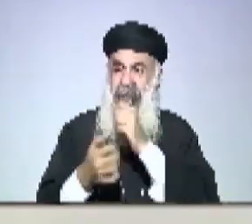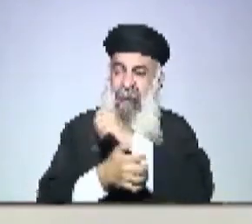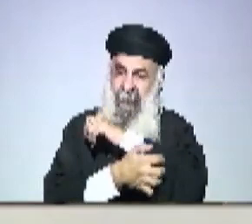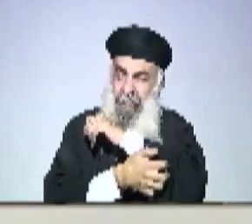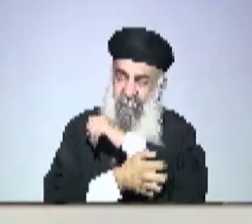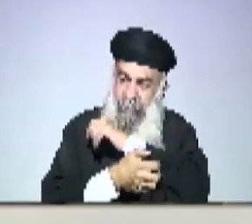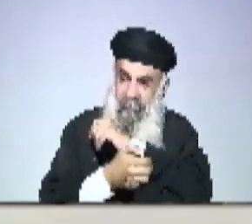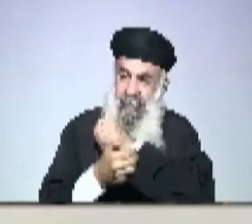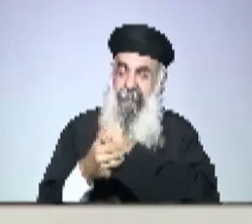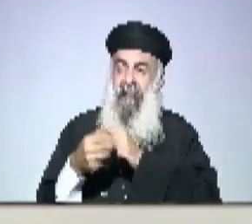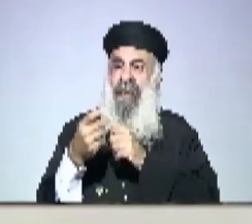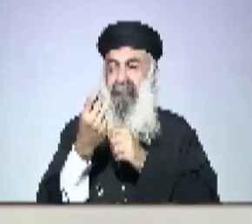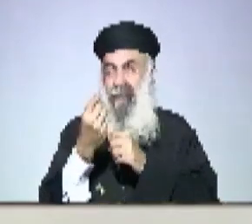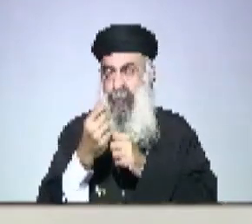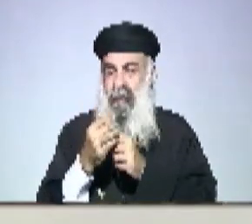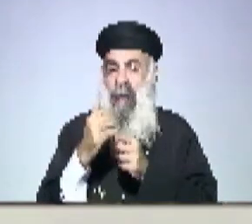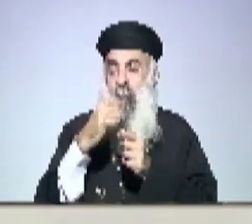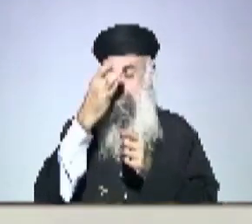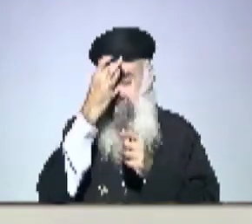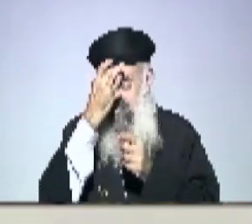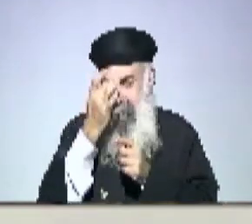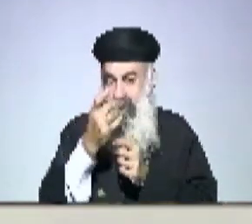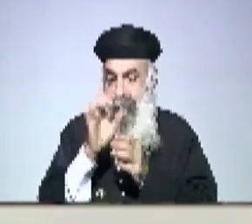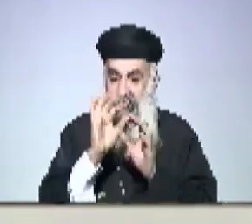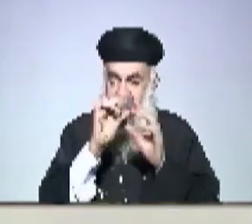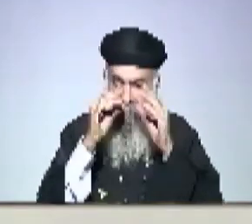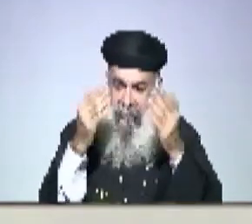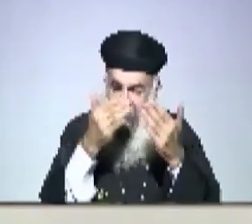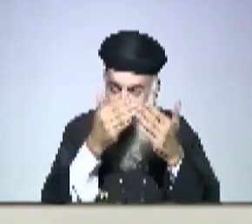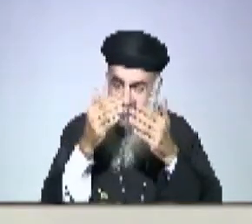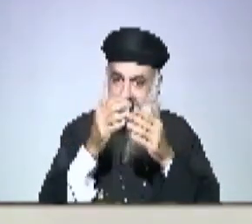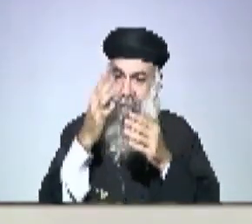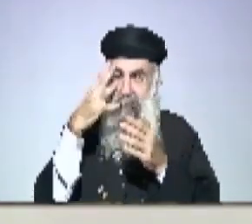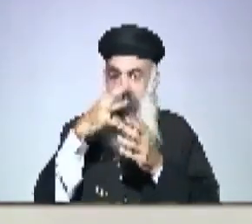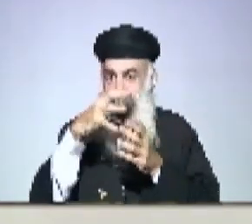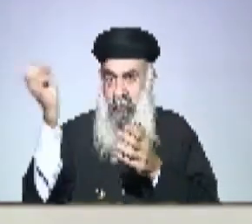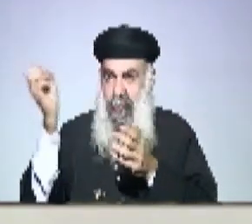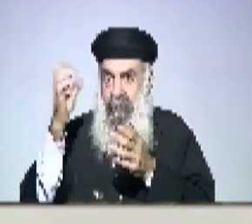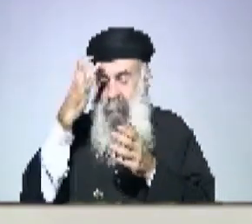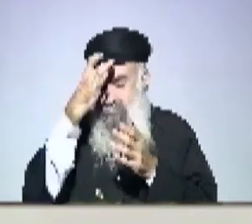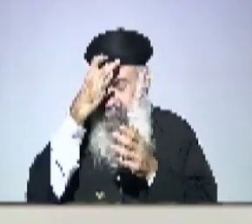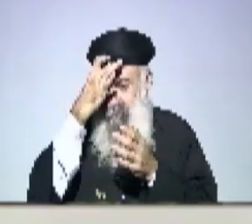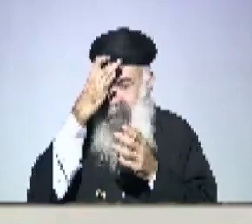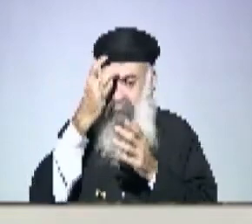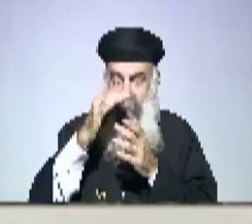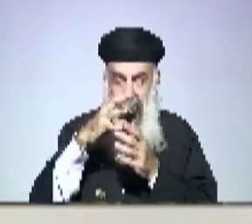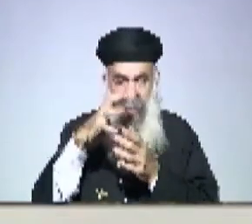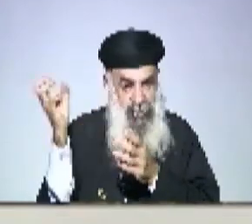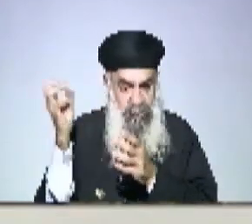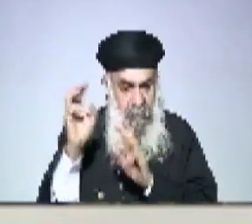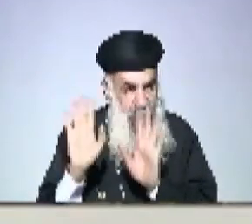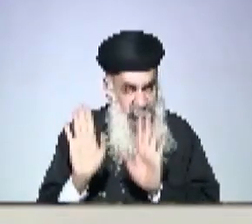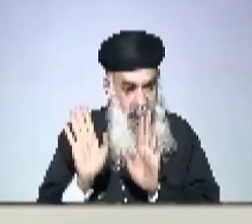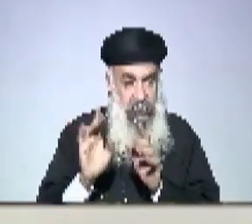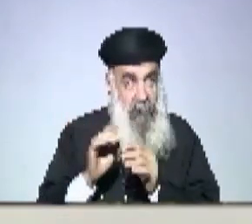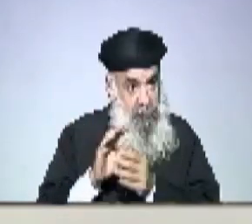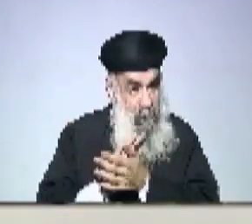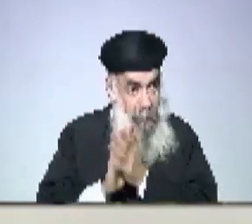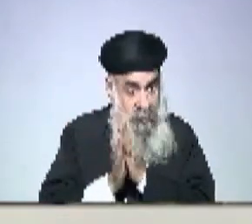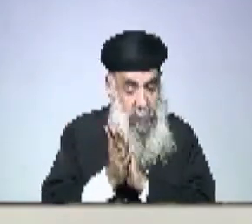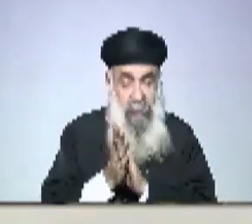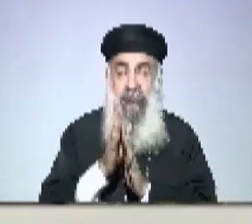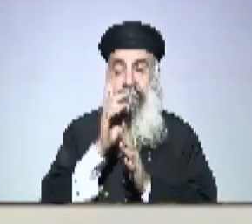او عنده مرض للما يجي يرى النصوص دي يقوللك اذيل المرض من بينكم طب ربنا ماذلو من عندي يبقى انا ايه